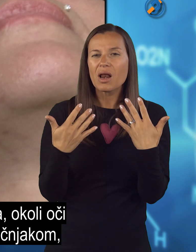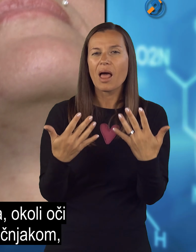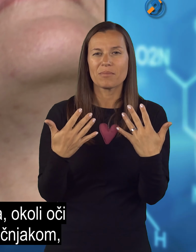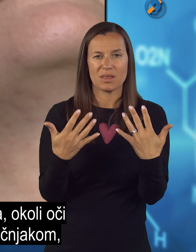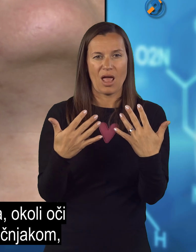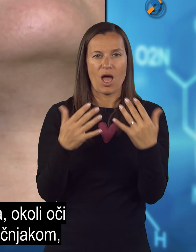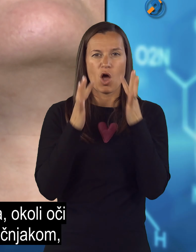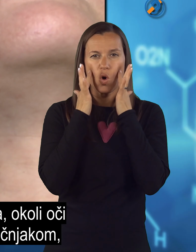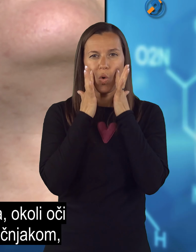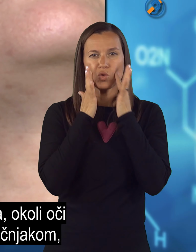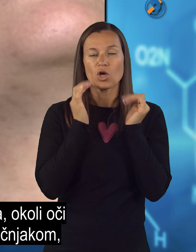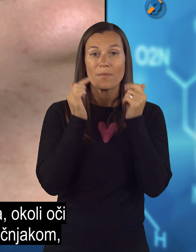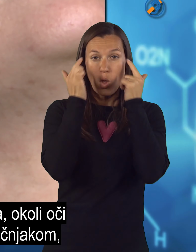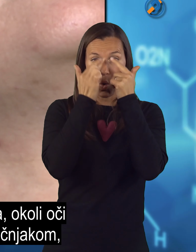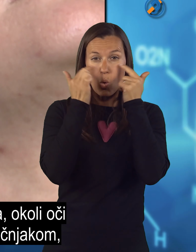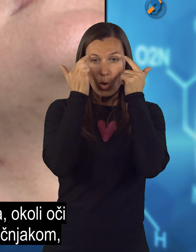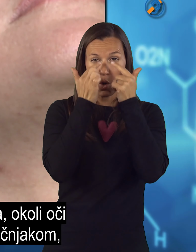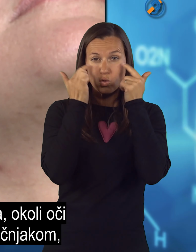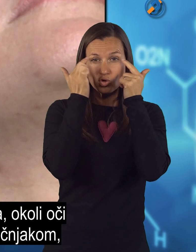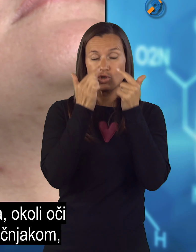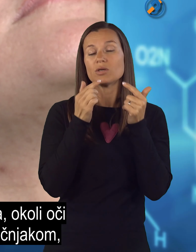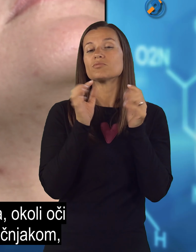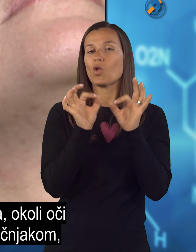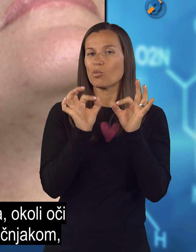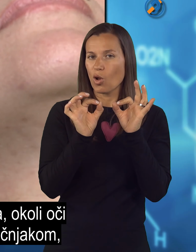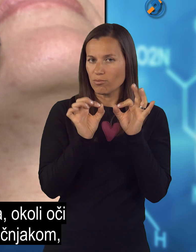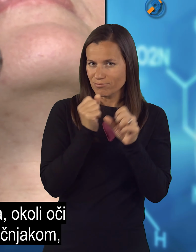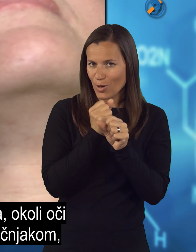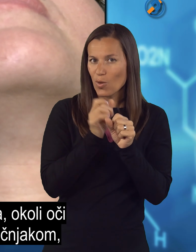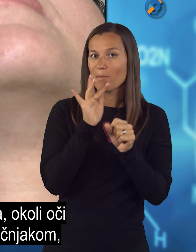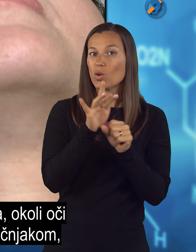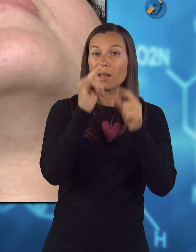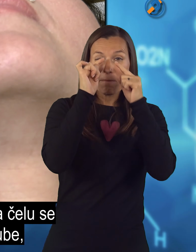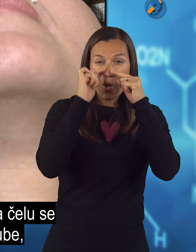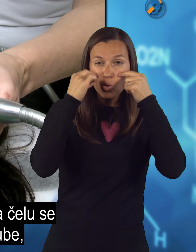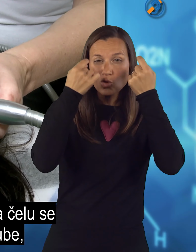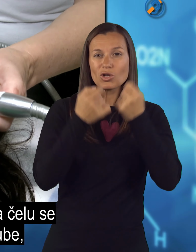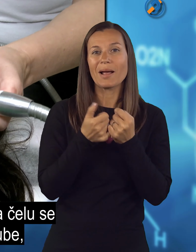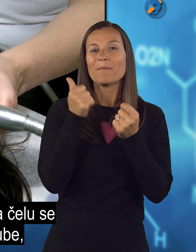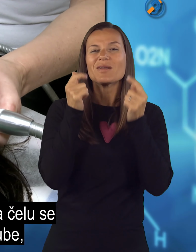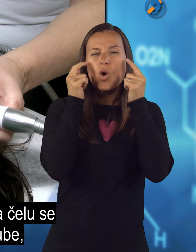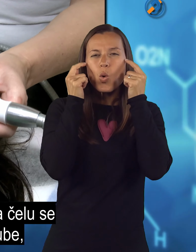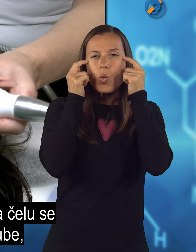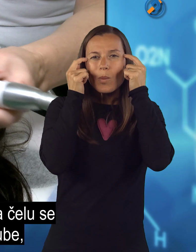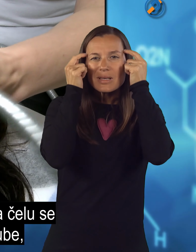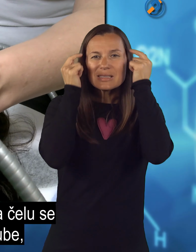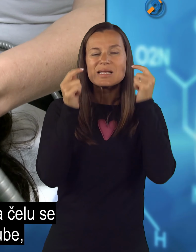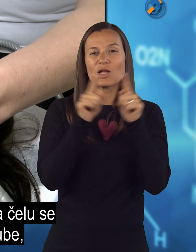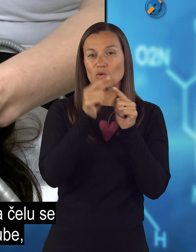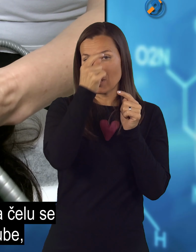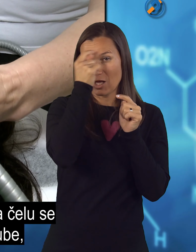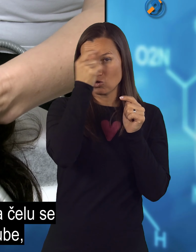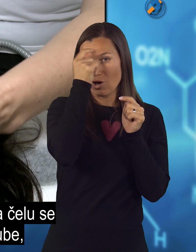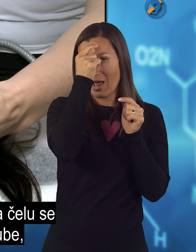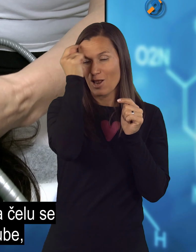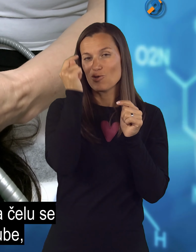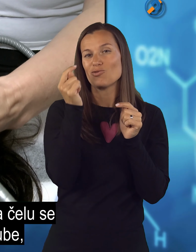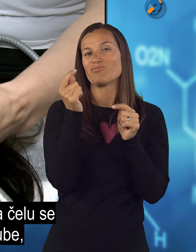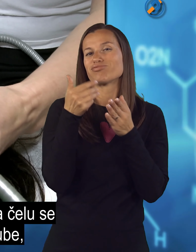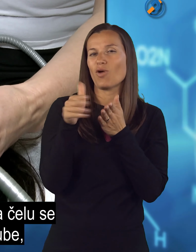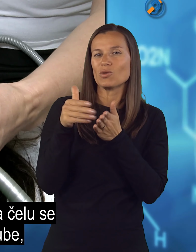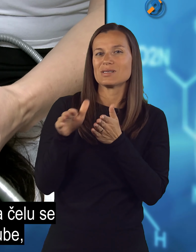koža, okoli oči ima dobro funkcijo proti podočnjakom, prvim gubicam, tudi na čelu se